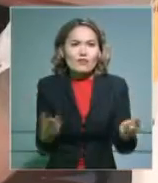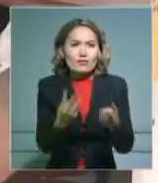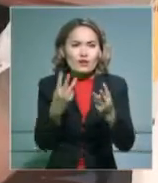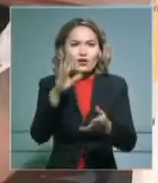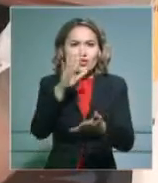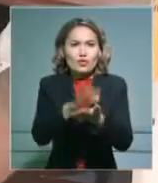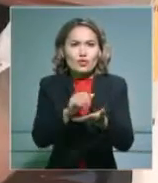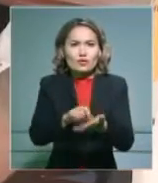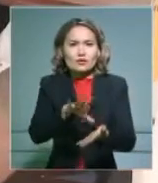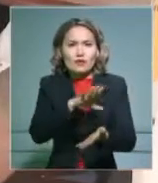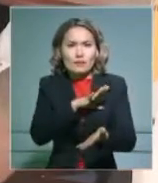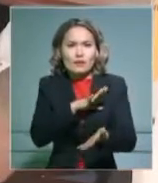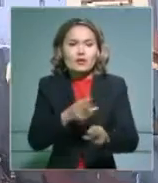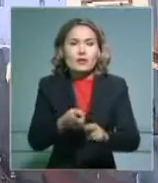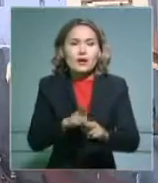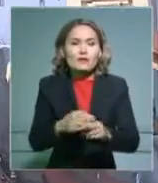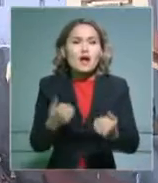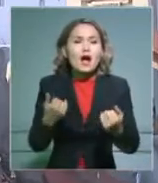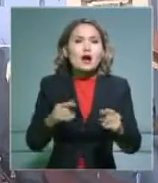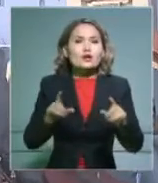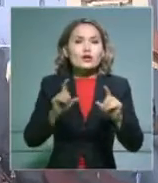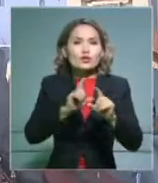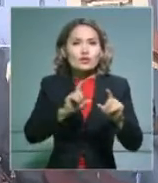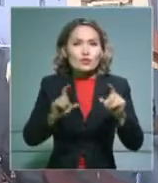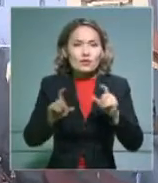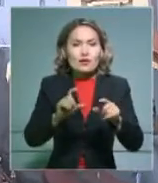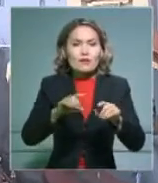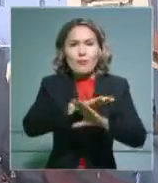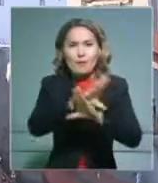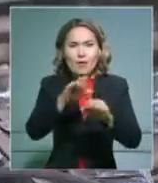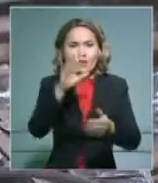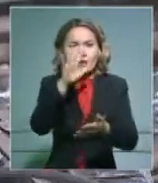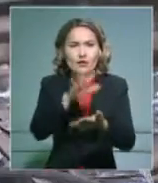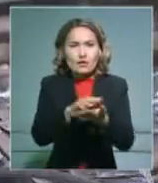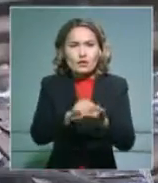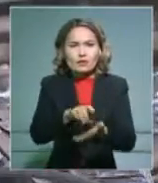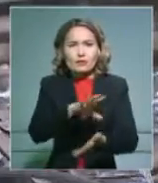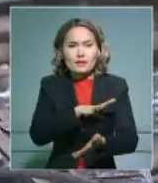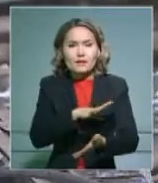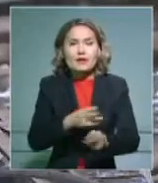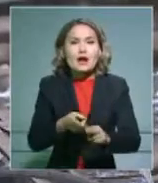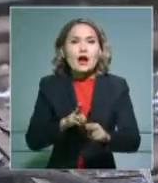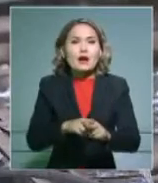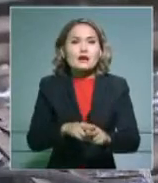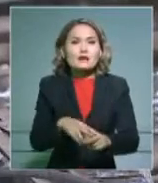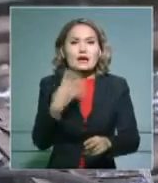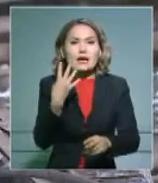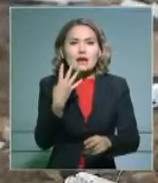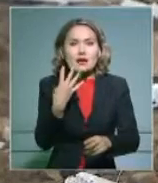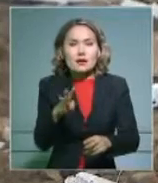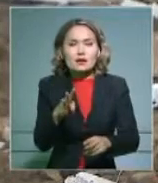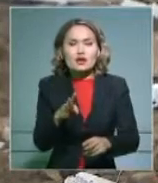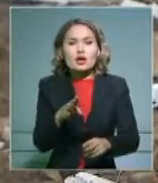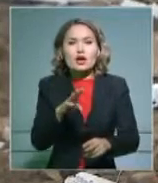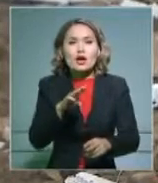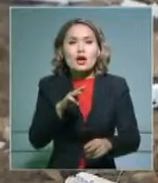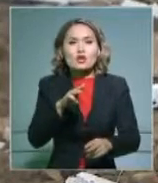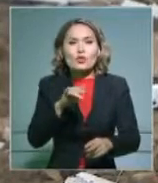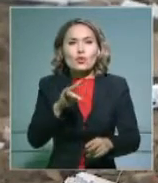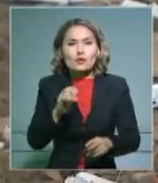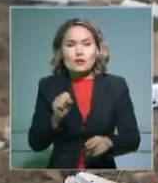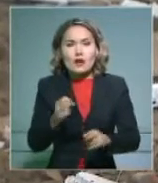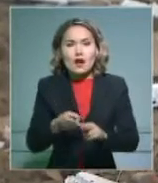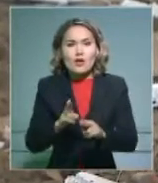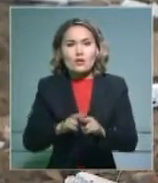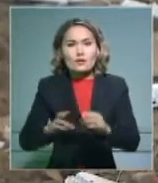Тіпті қасындағы дүңгіршектерде зақымданып, қарсы беттегі дүкендердің терезелеріне дейін қираған. Зардап шеккен адам 40 тонналық контейнерді шайхана